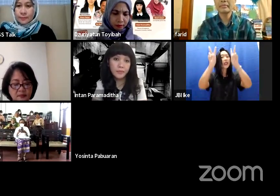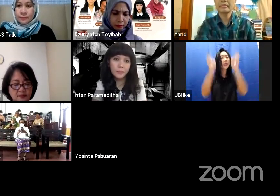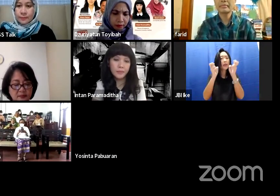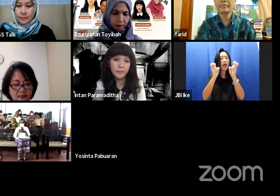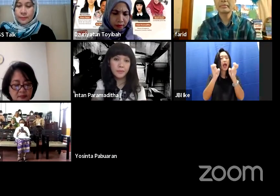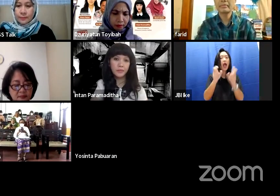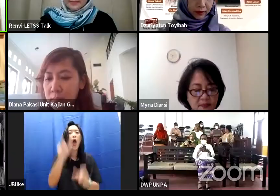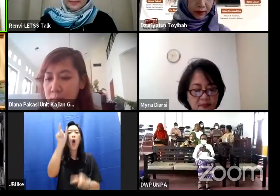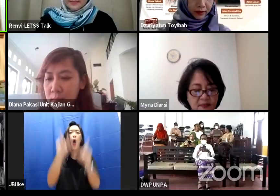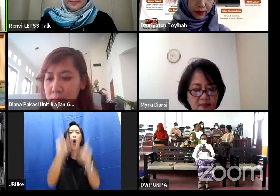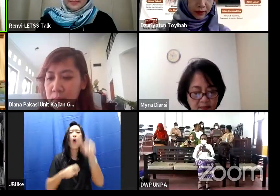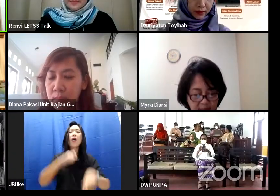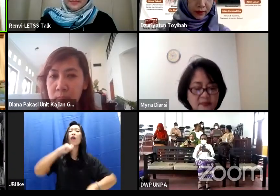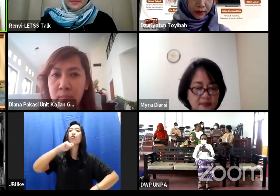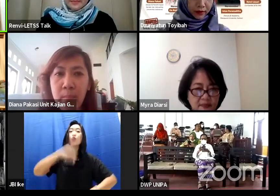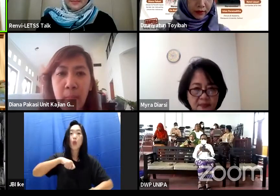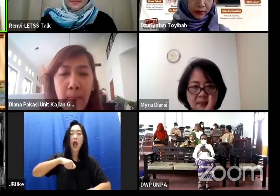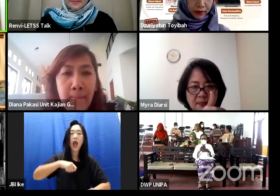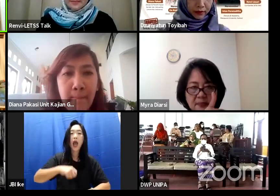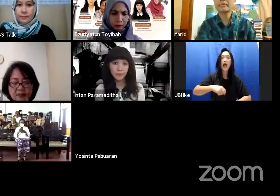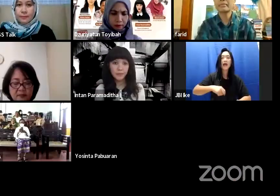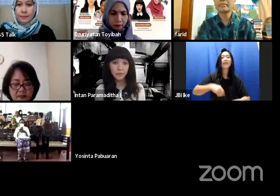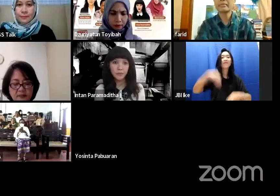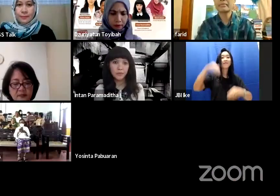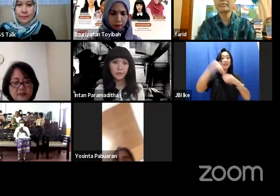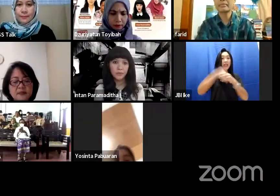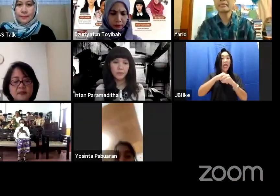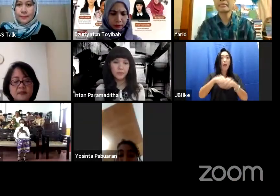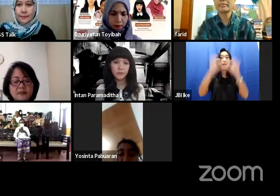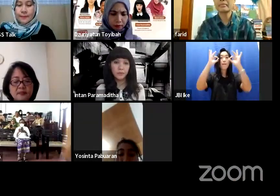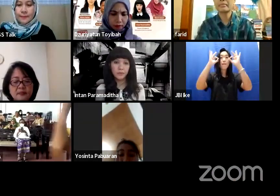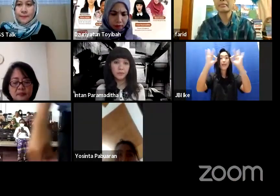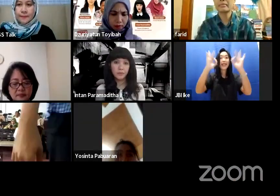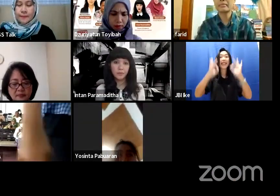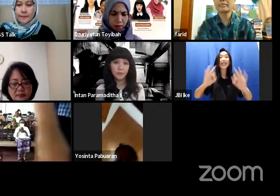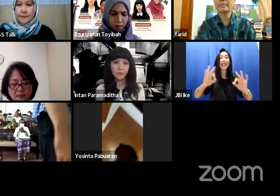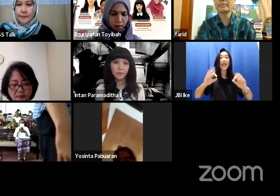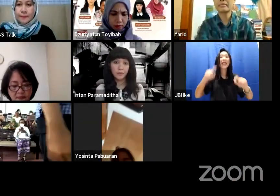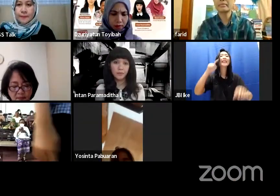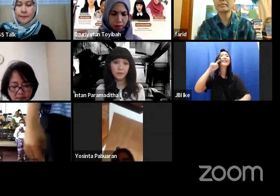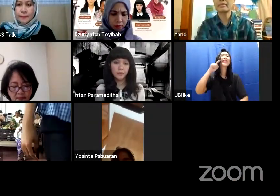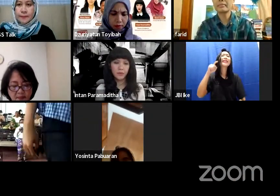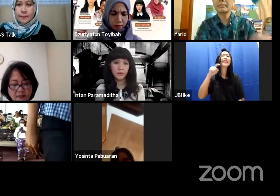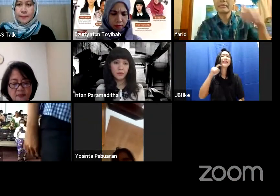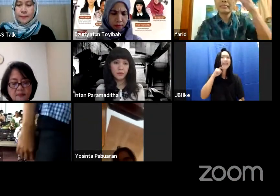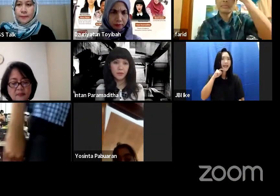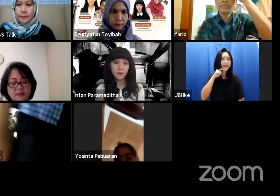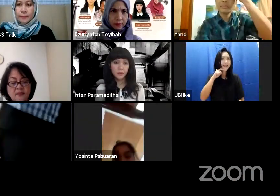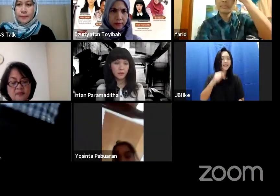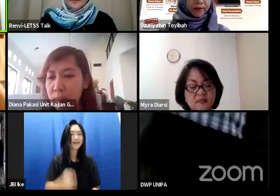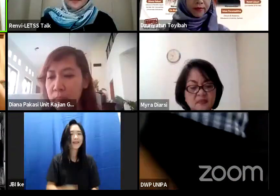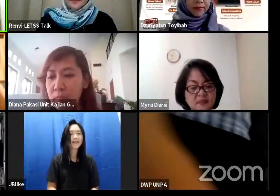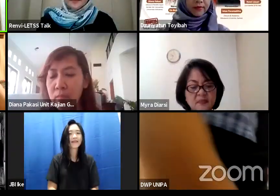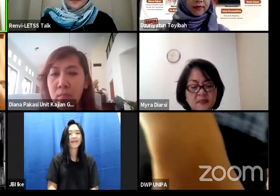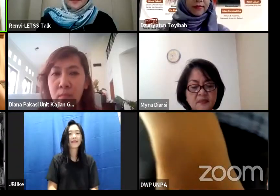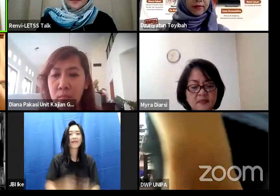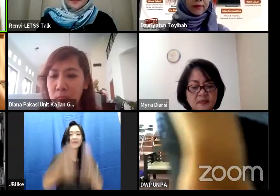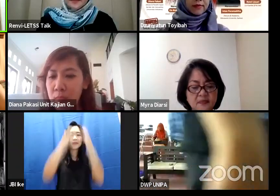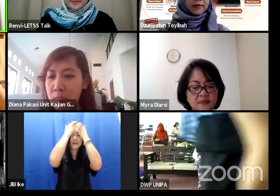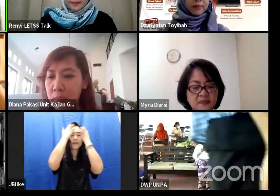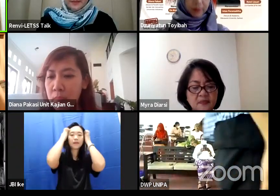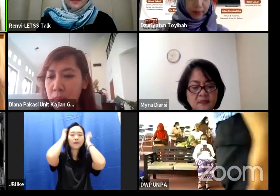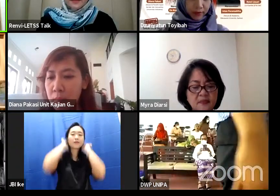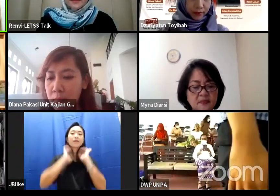pendidikan seks dan seksualitas. Sebelumnya kita pernah mengadakan atau menyelenggarakan lomba menulis esai juga untuk remaja.